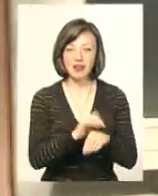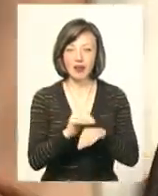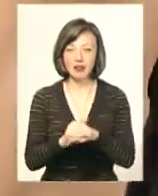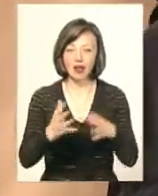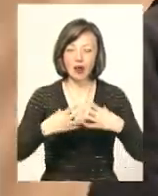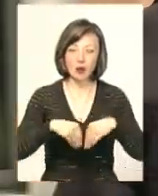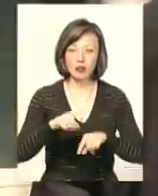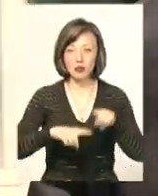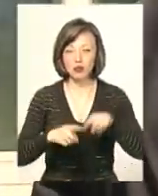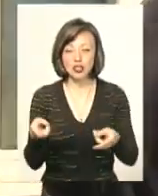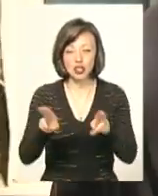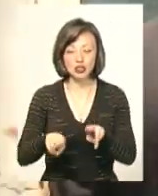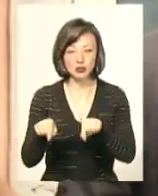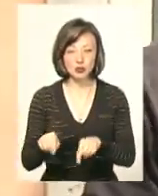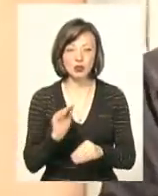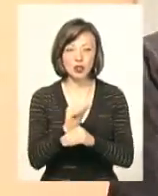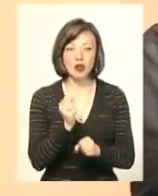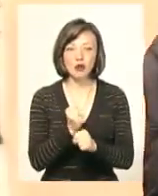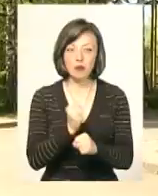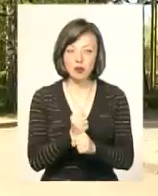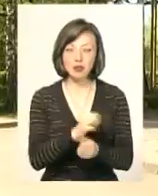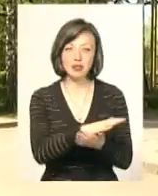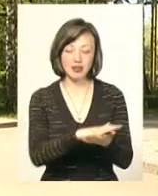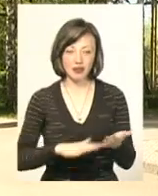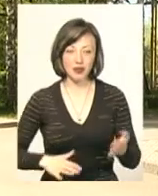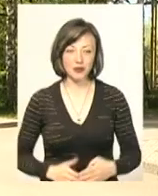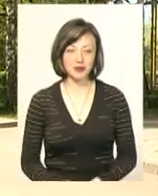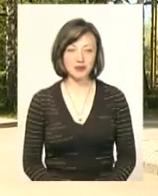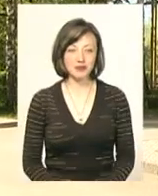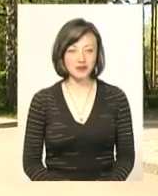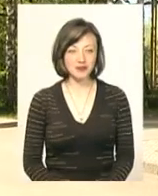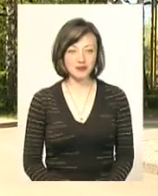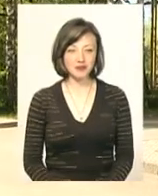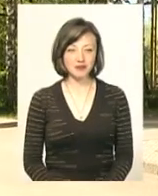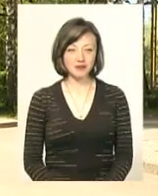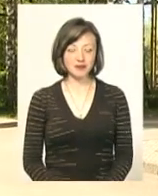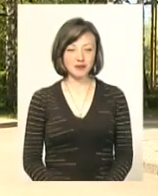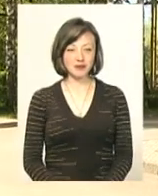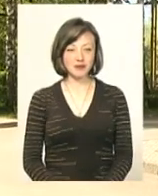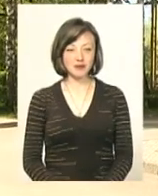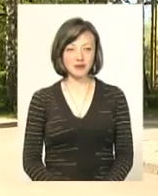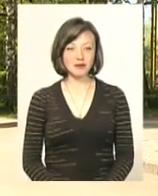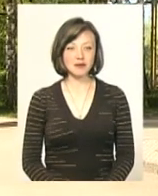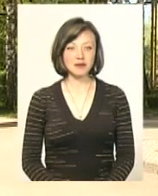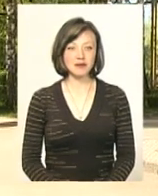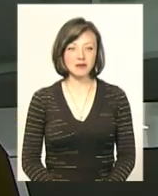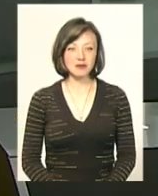родичів, які тут залишились. І додає, роботи над пошуками тривають. Тетяна Ворожцова, Олександр Горішевський, новини Поділля, Центр.